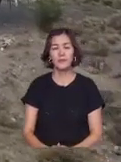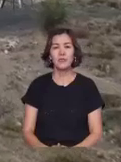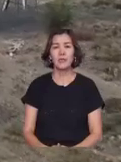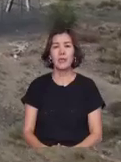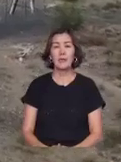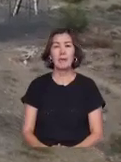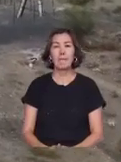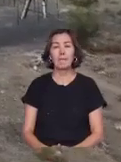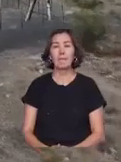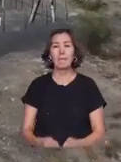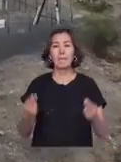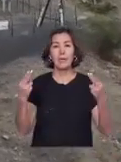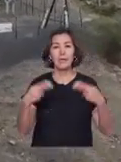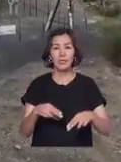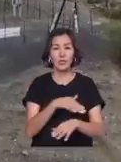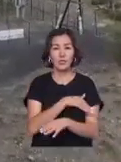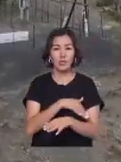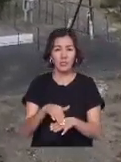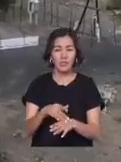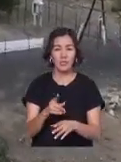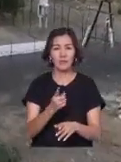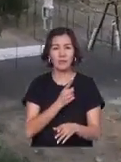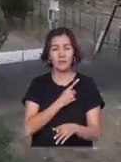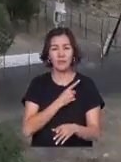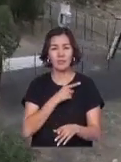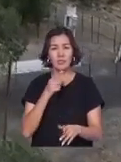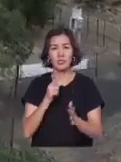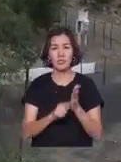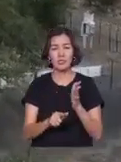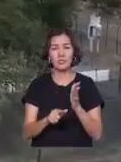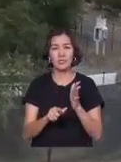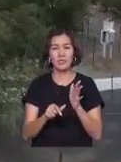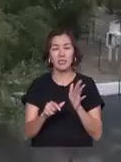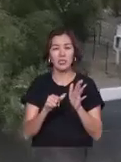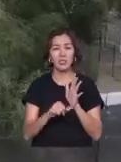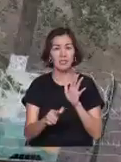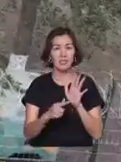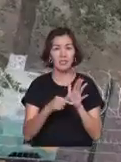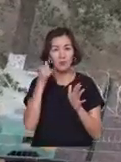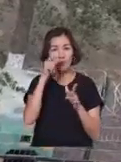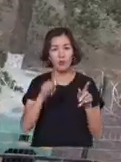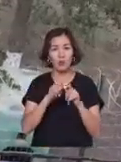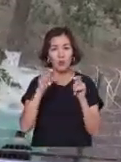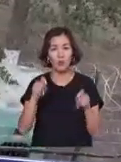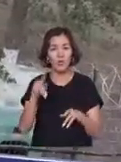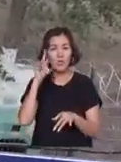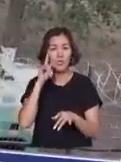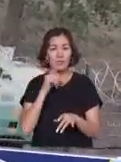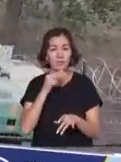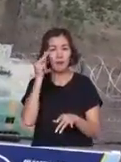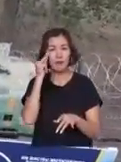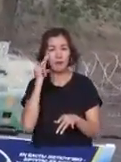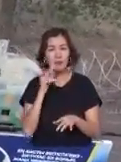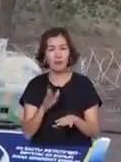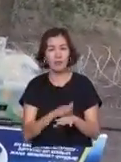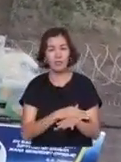Пограничный отдел Шиндалы был сформирован в 1967 году и охраняет границу Казахстана с Китайской Народной Республикой